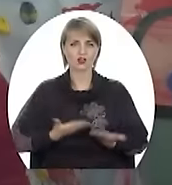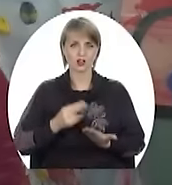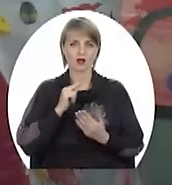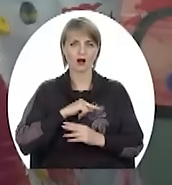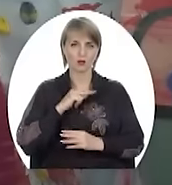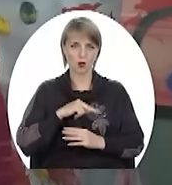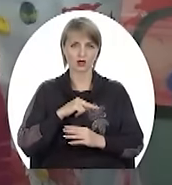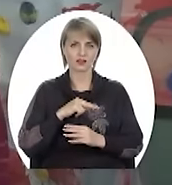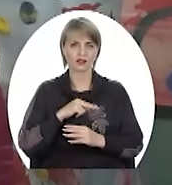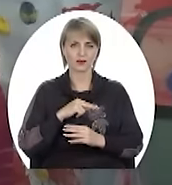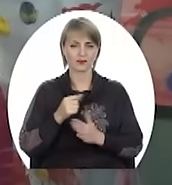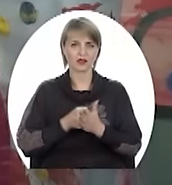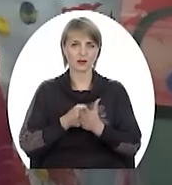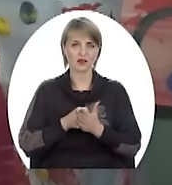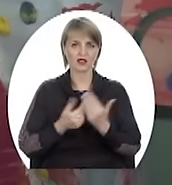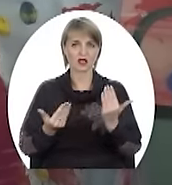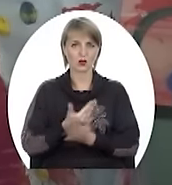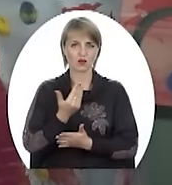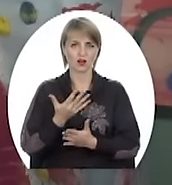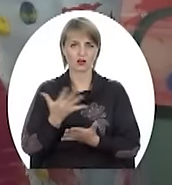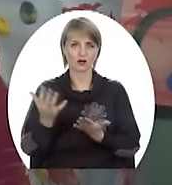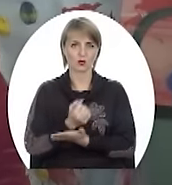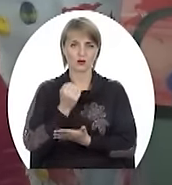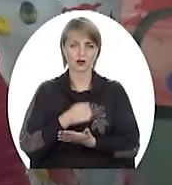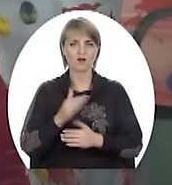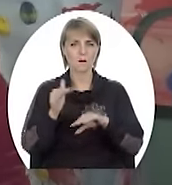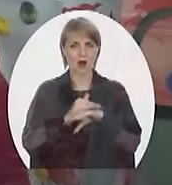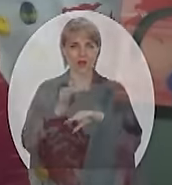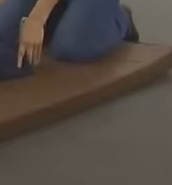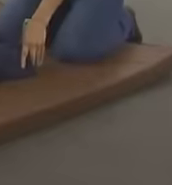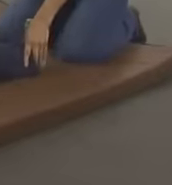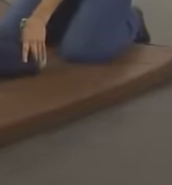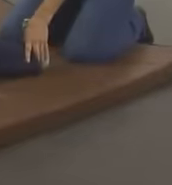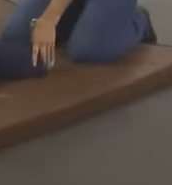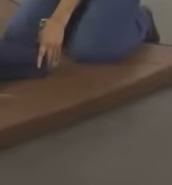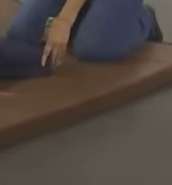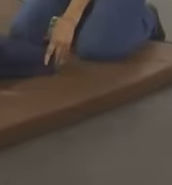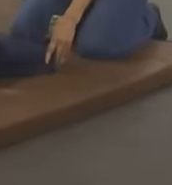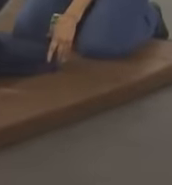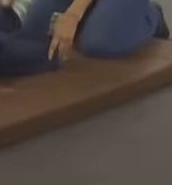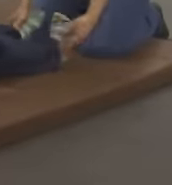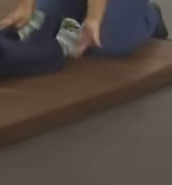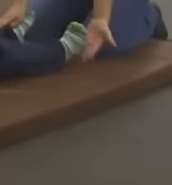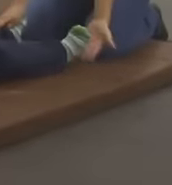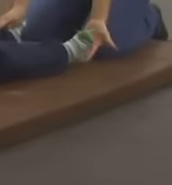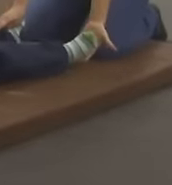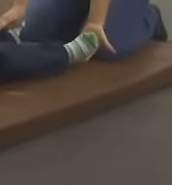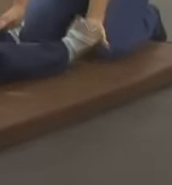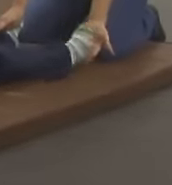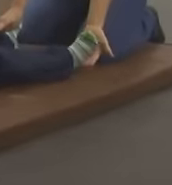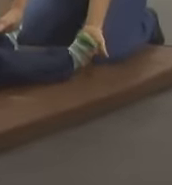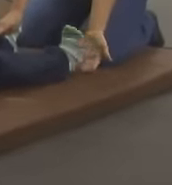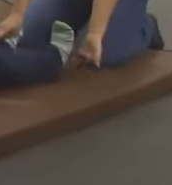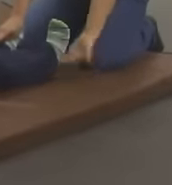было желание жить, работать, трудиться, добиваться новых подвигов. Одну ножку, молодец. Вторую ножку,